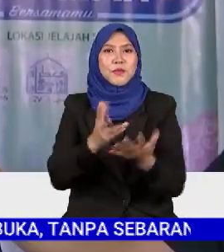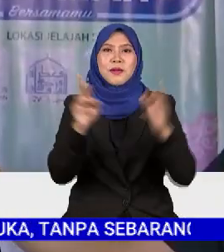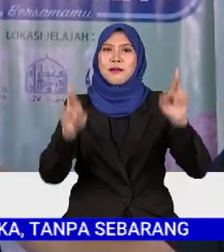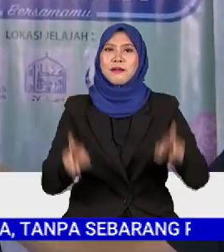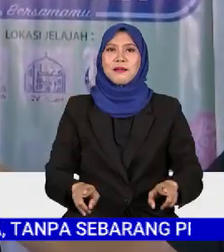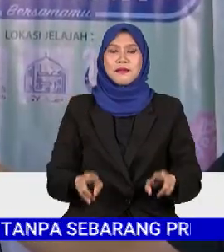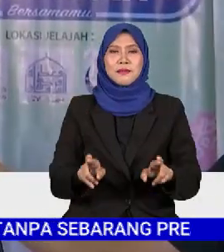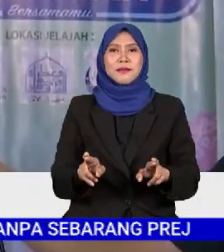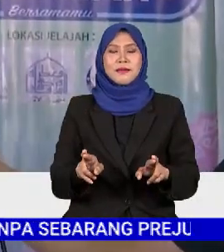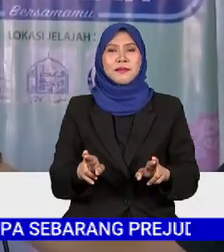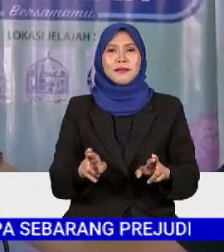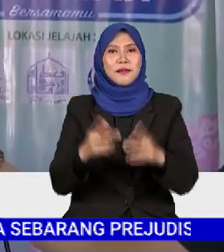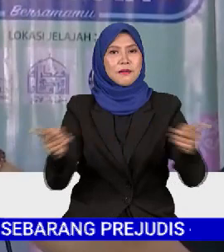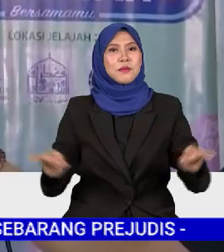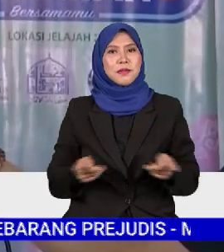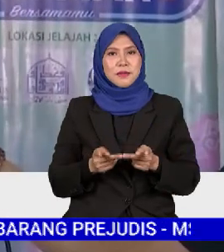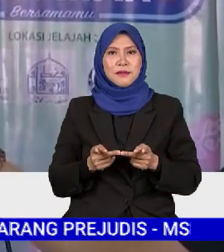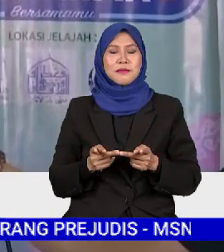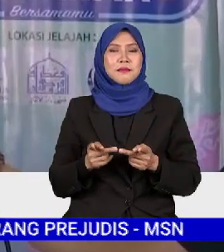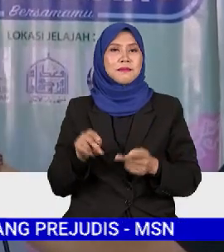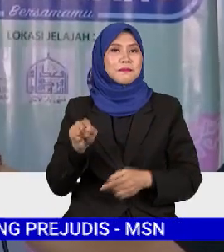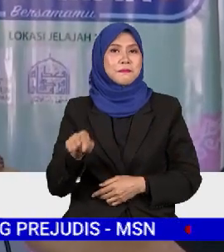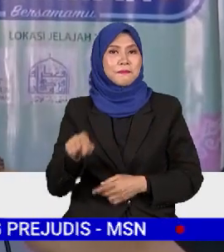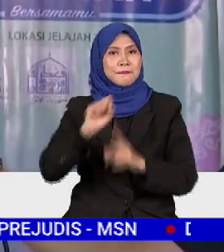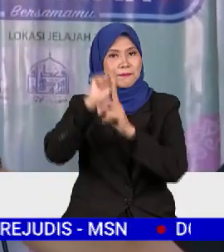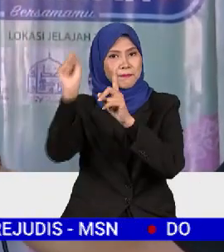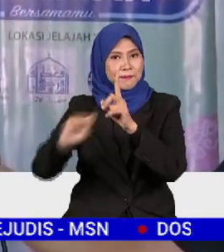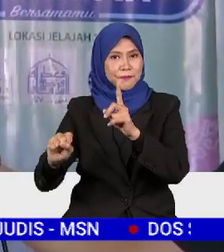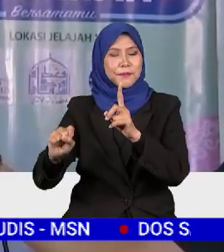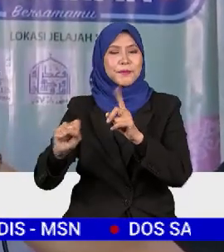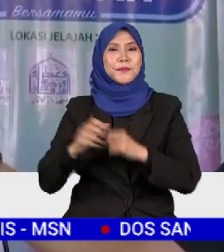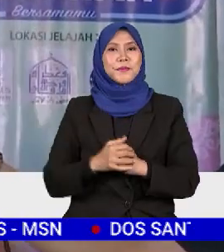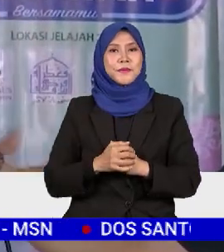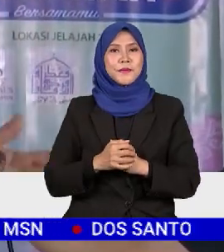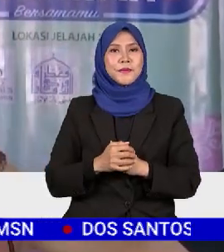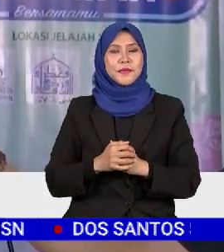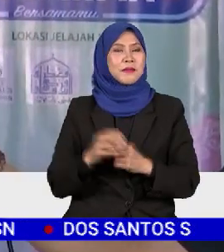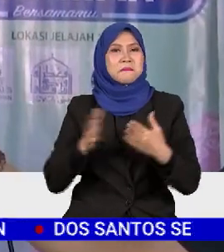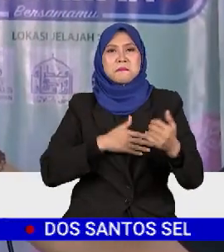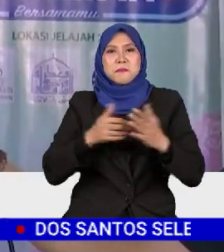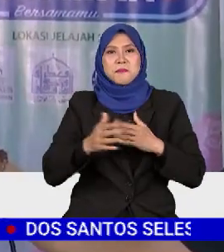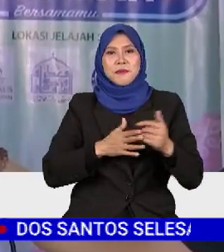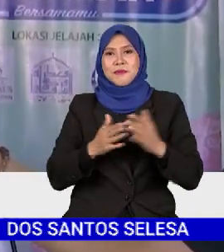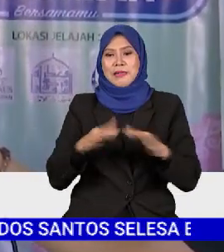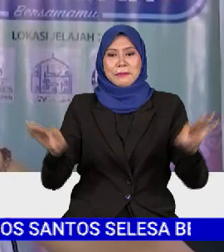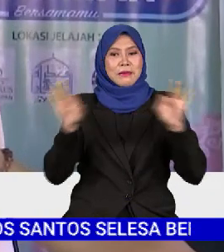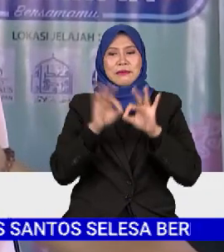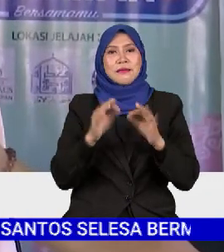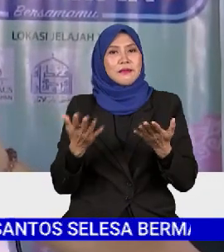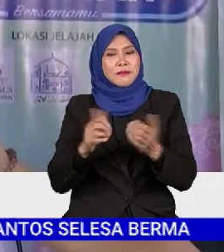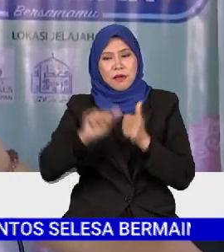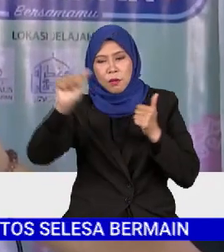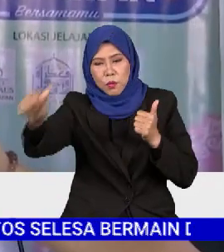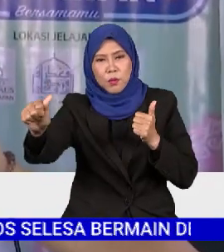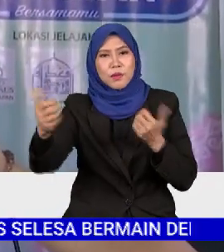rakyat di kawasan Sandakan. Tidak mengira di mana juga, terutamanya kawasan-kawasan yang